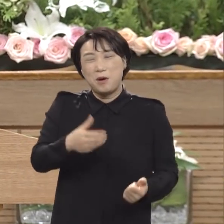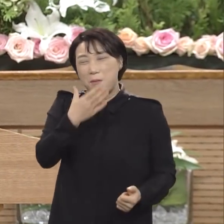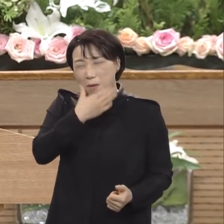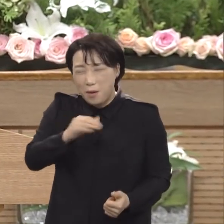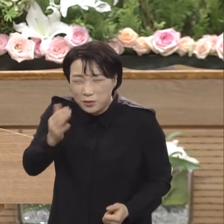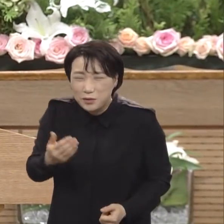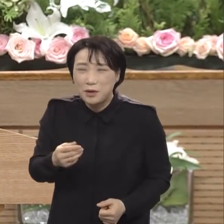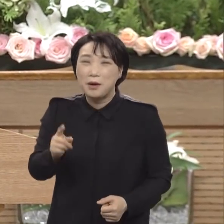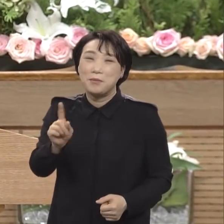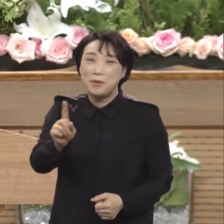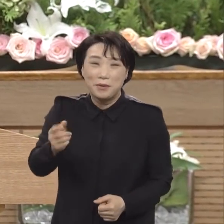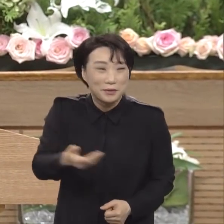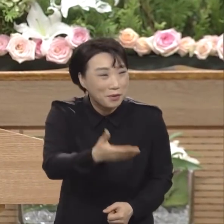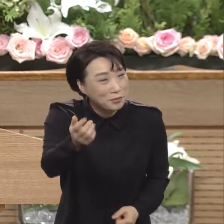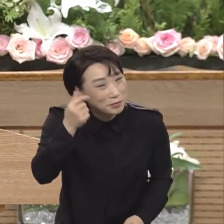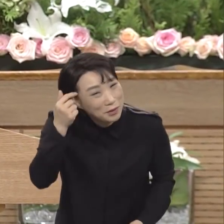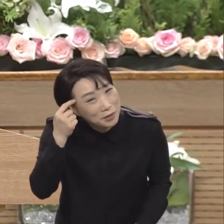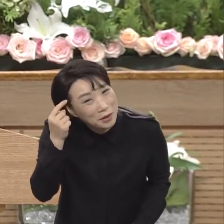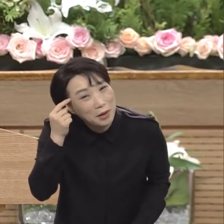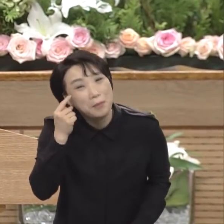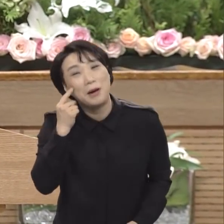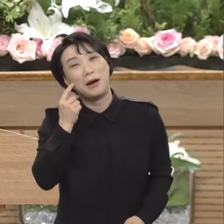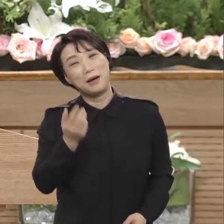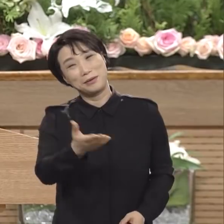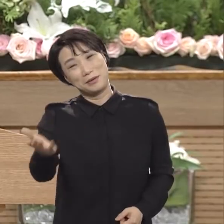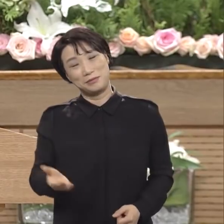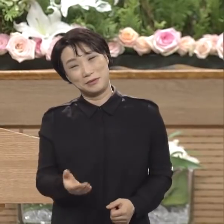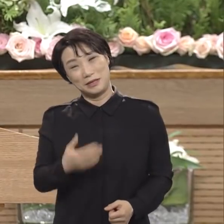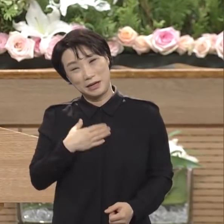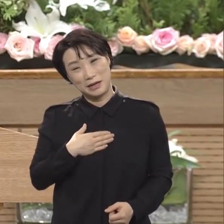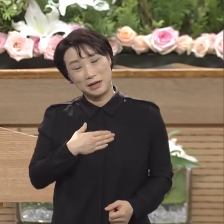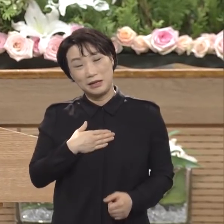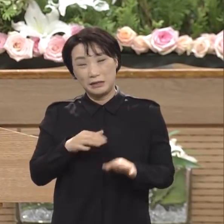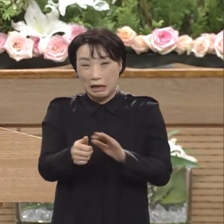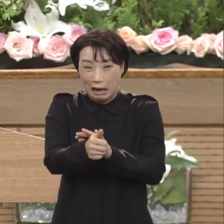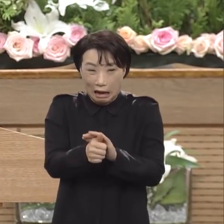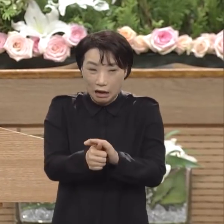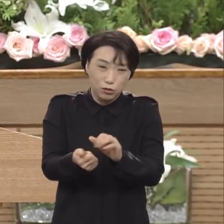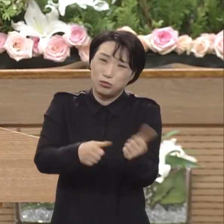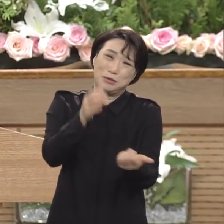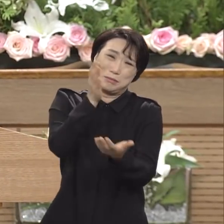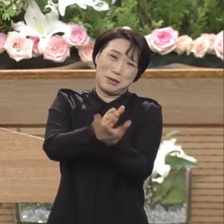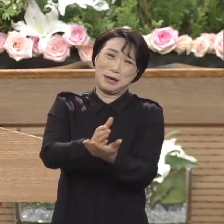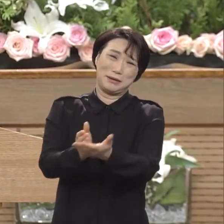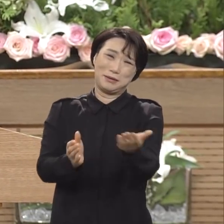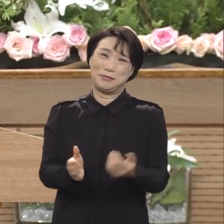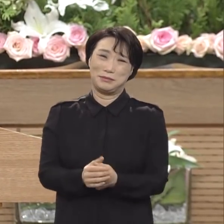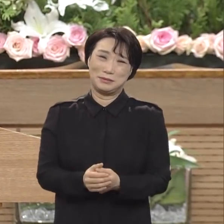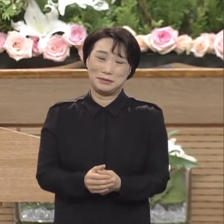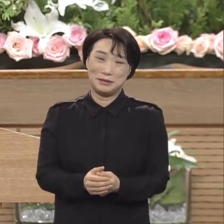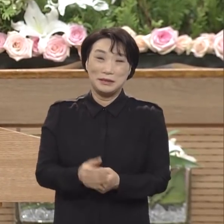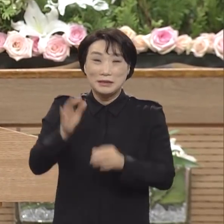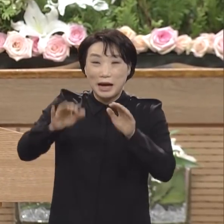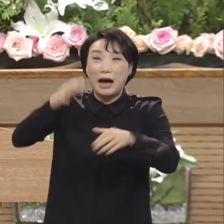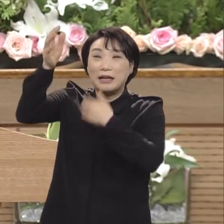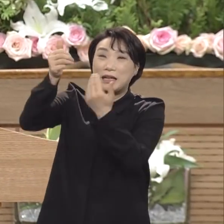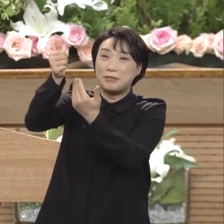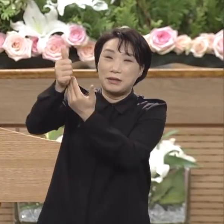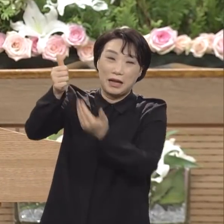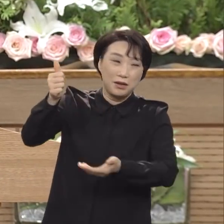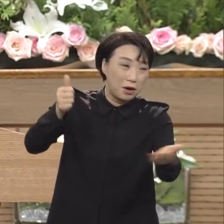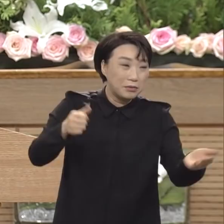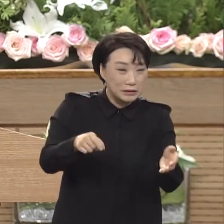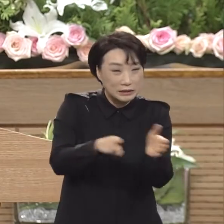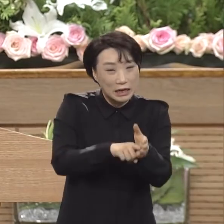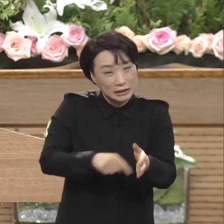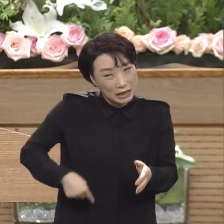복되냐 묻고 싶은 거예요. 여러분 정말로 비겁하게 죽지 말고 하나님 앞에 신앙